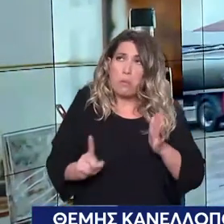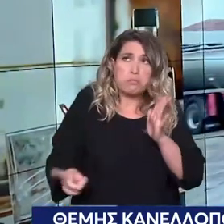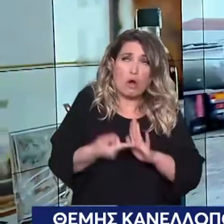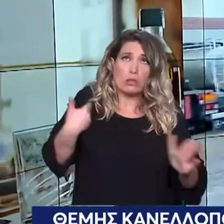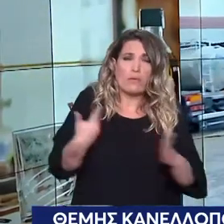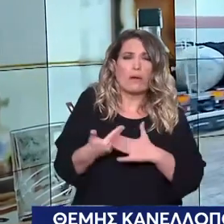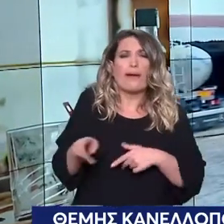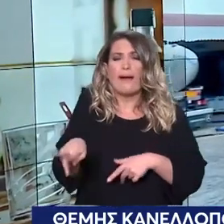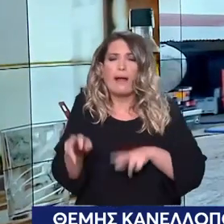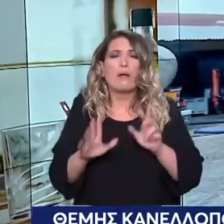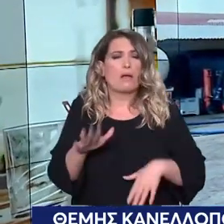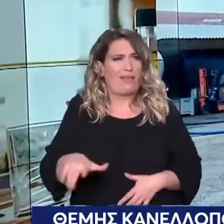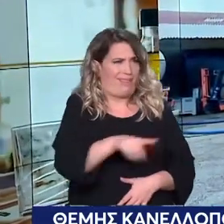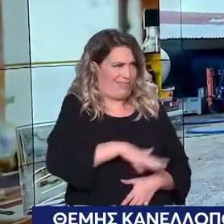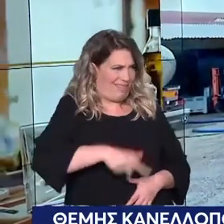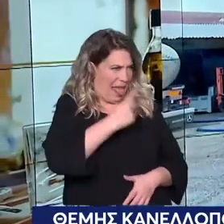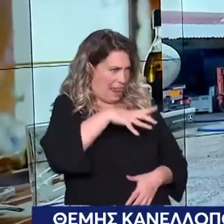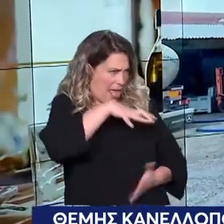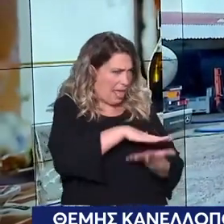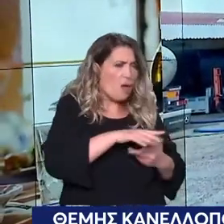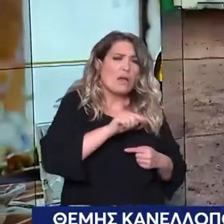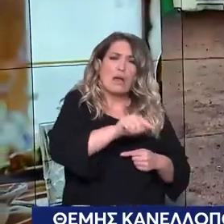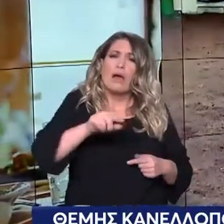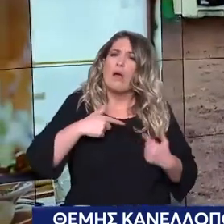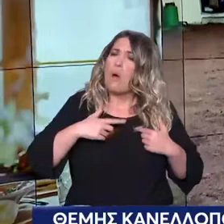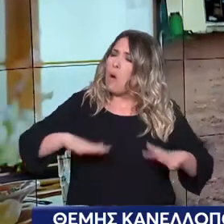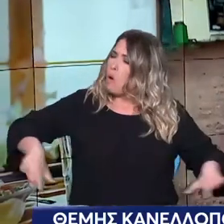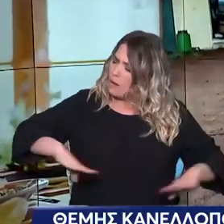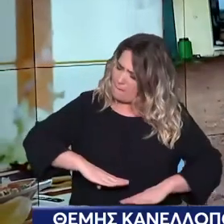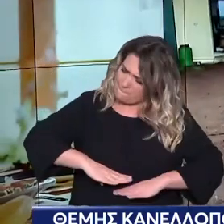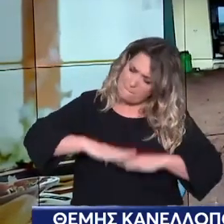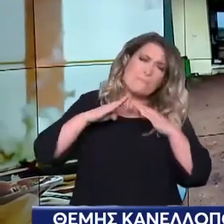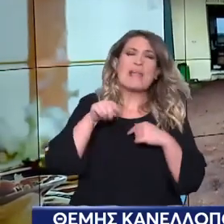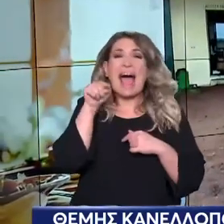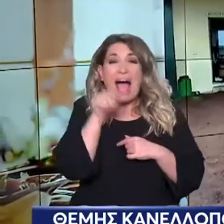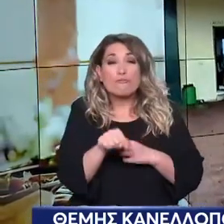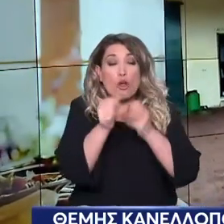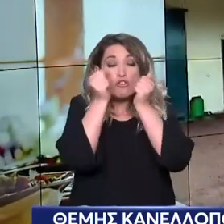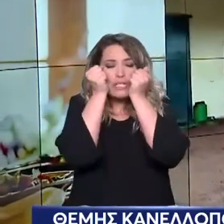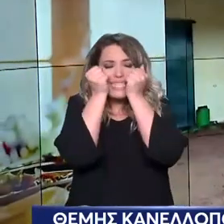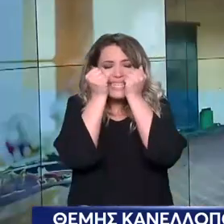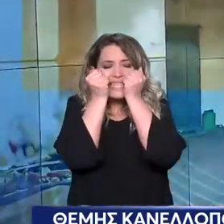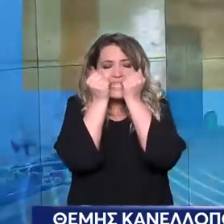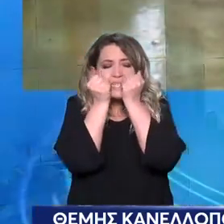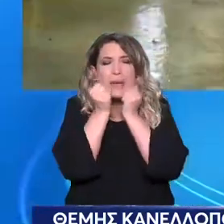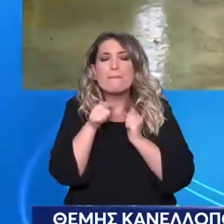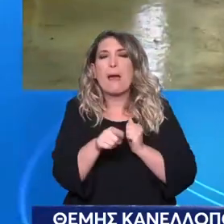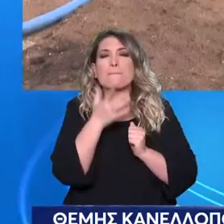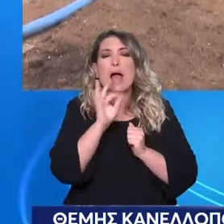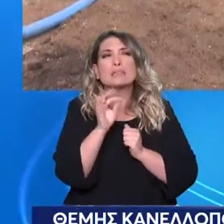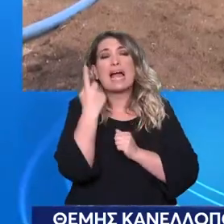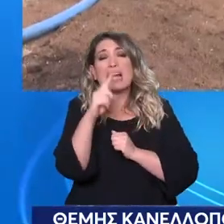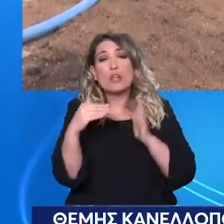για το ελαιοτριβείο μας. Υπάρχει αγανάκτηση μεγάλη, μιλάμε για μια ζημιά άνω των 100.000 ευρώ, είμαστε